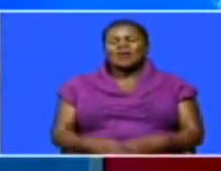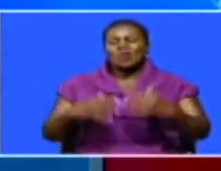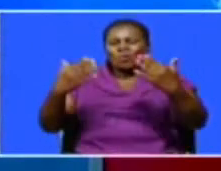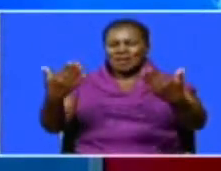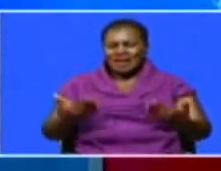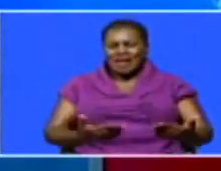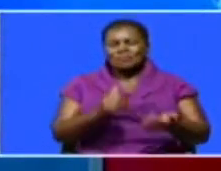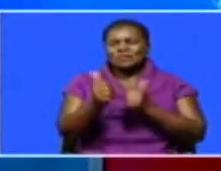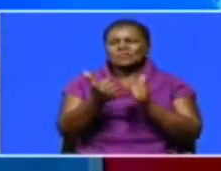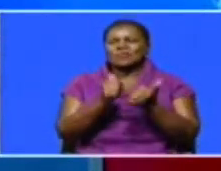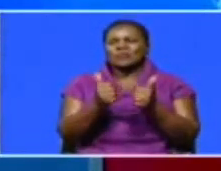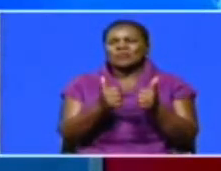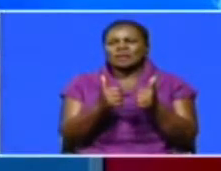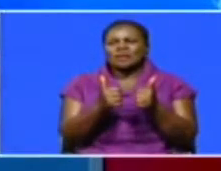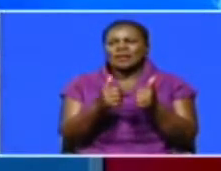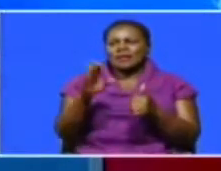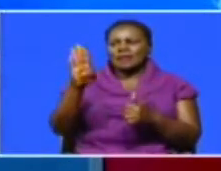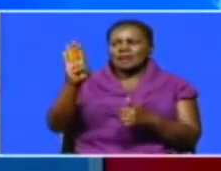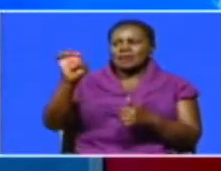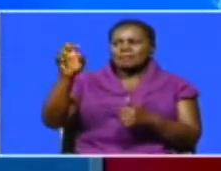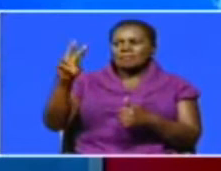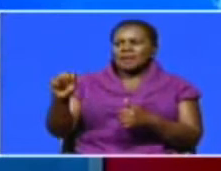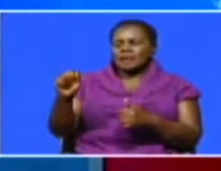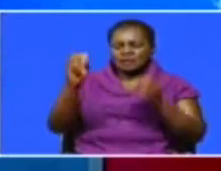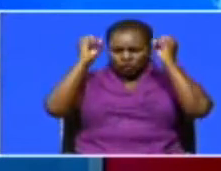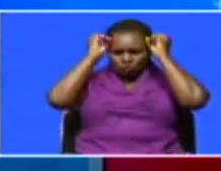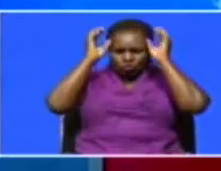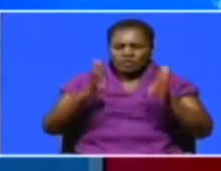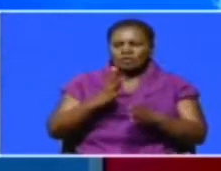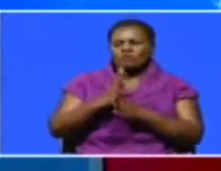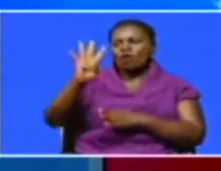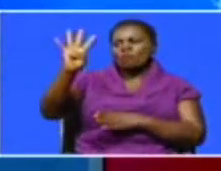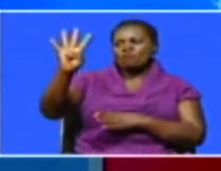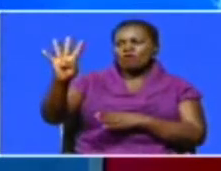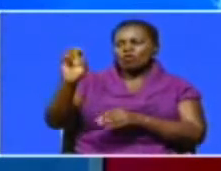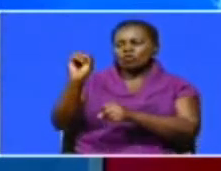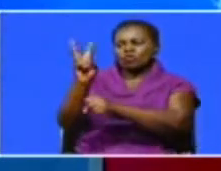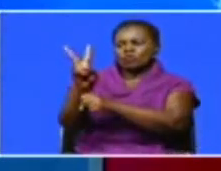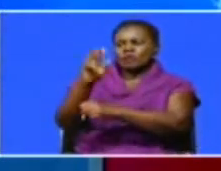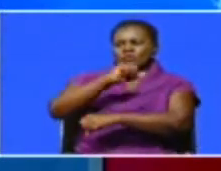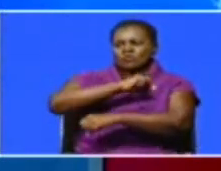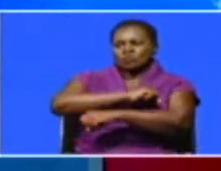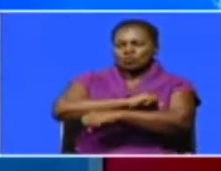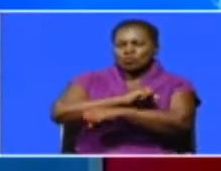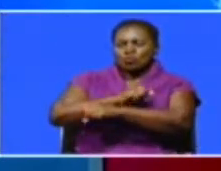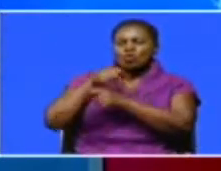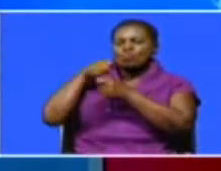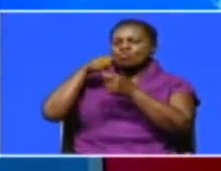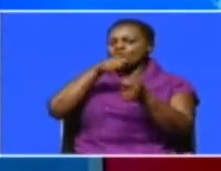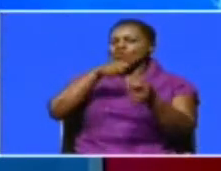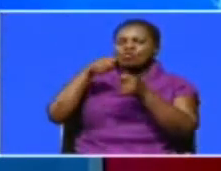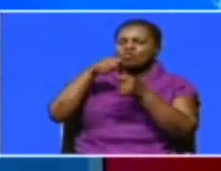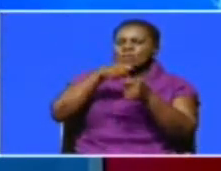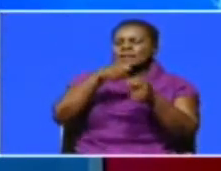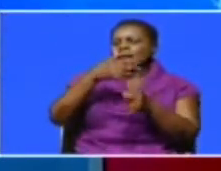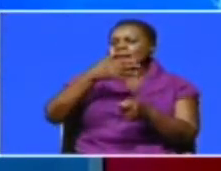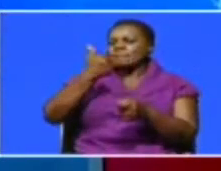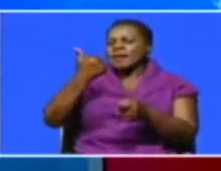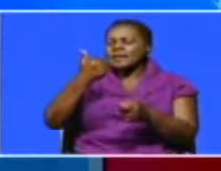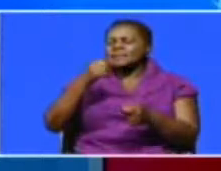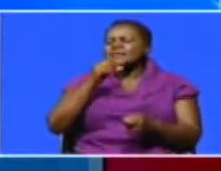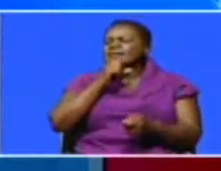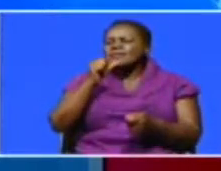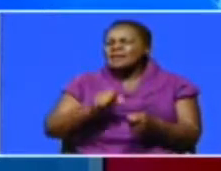Naam, karibu viwanjani. Ben Stanley Omondi, mwanafunzi wa kidato cha 4 katika shule ya upili ya St. Peter's Mumias, ndiye mchezaji mwenye